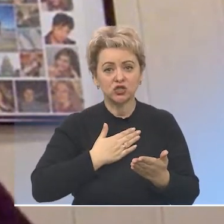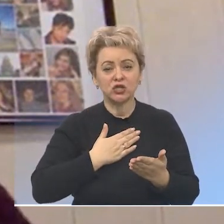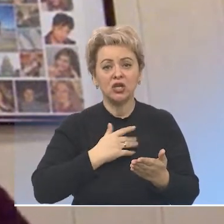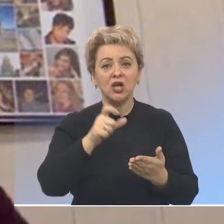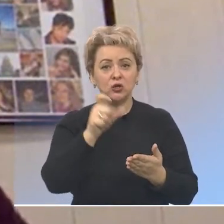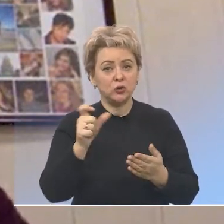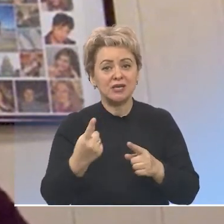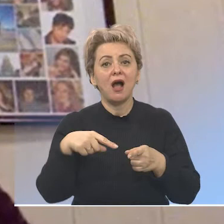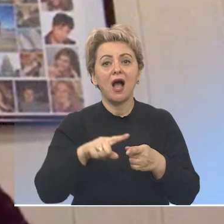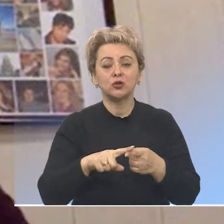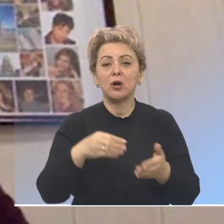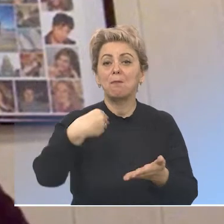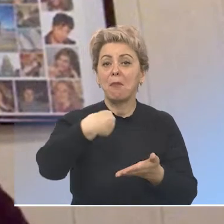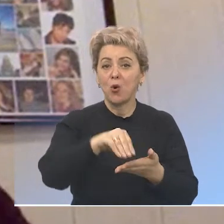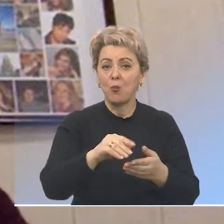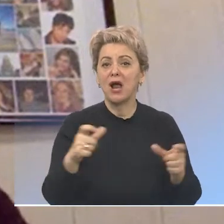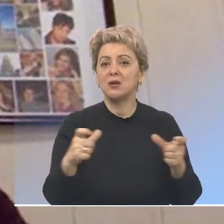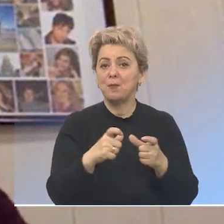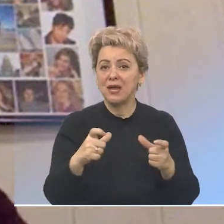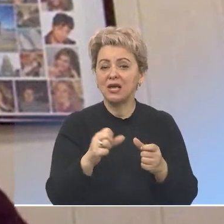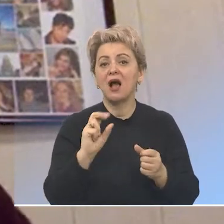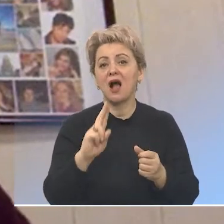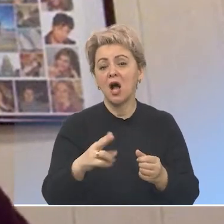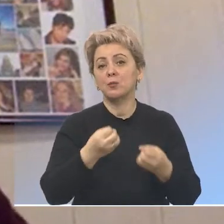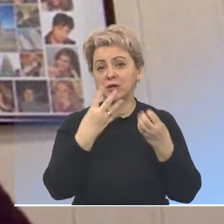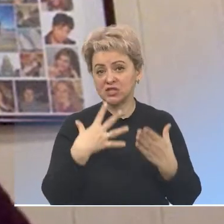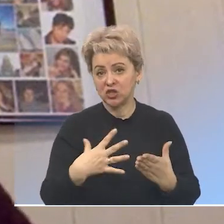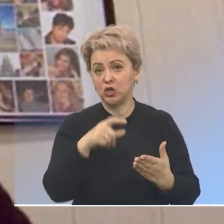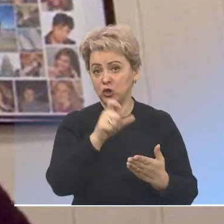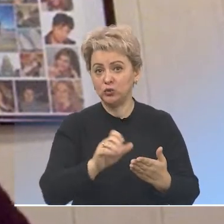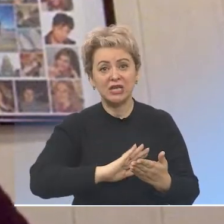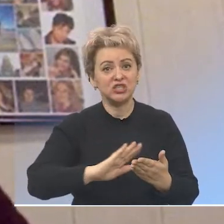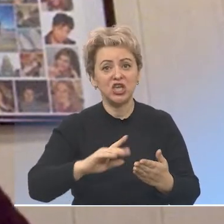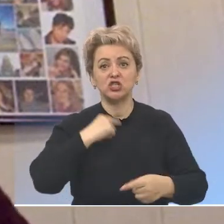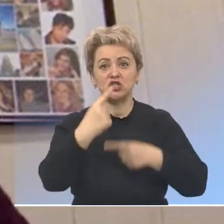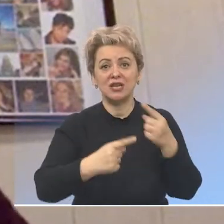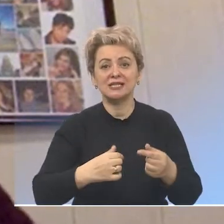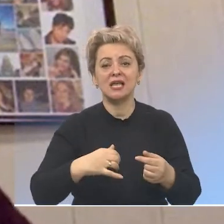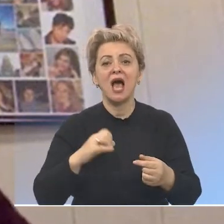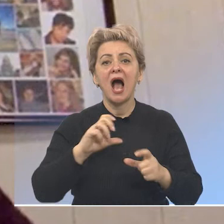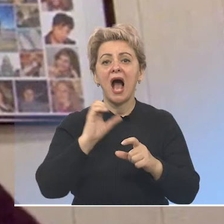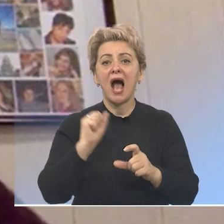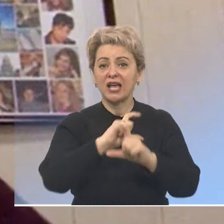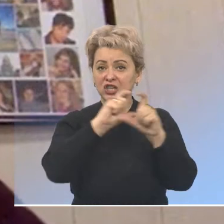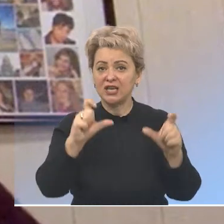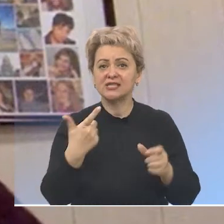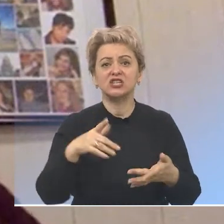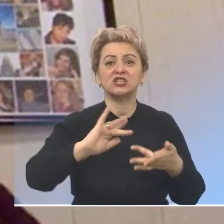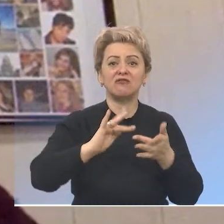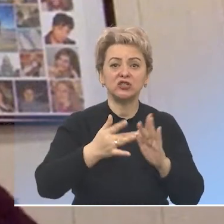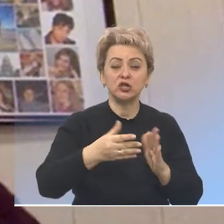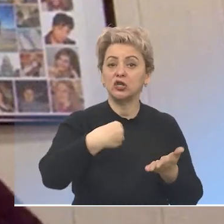наши сограждане, которые покупали билеты как простые физические лица, не через агентство, напрямую где-то на